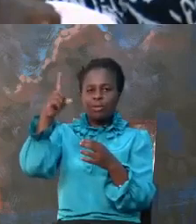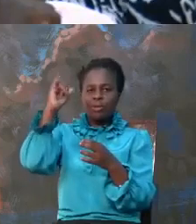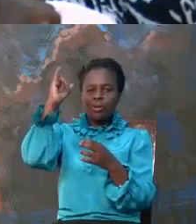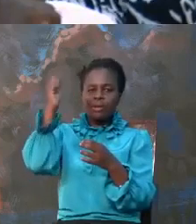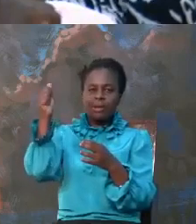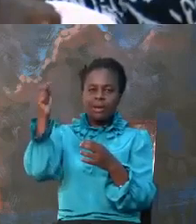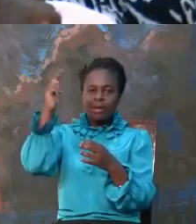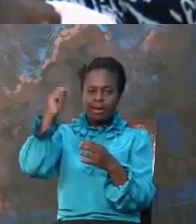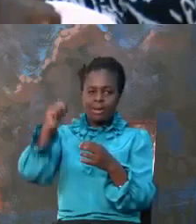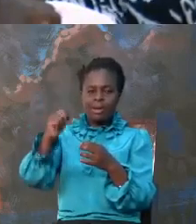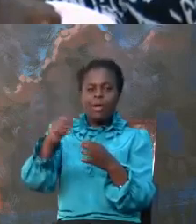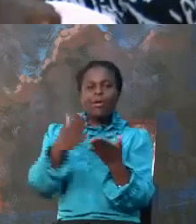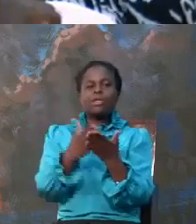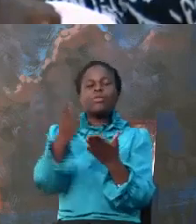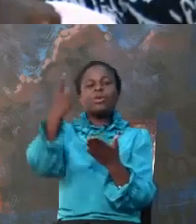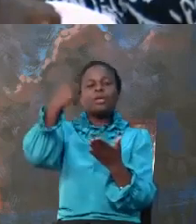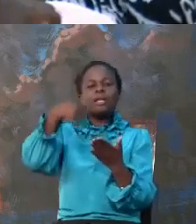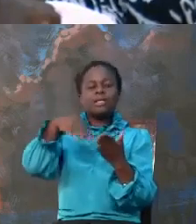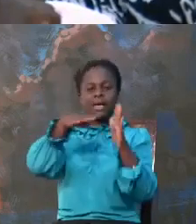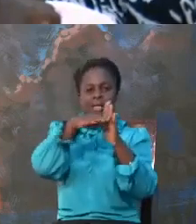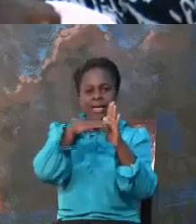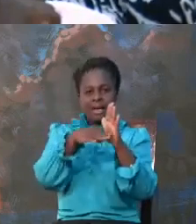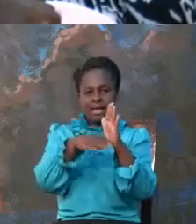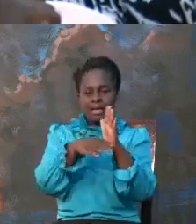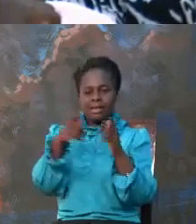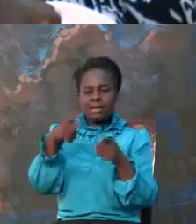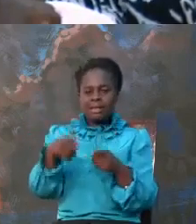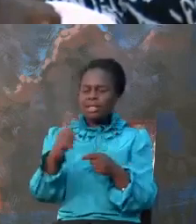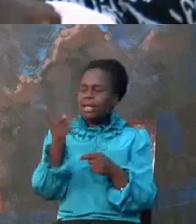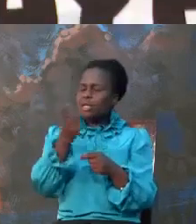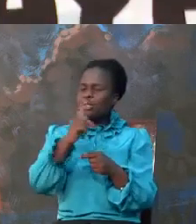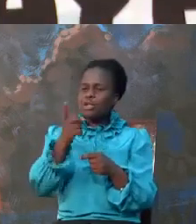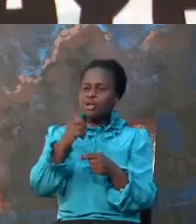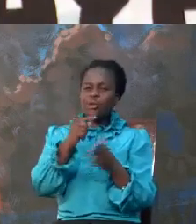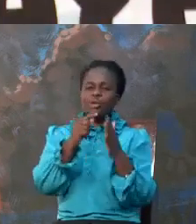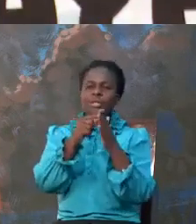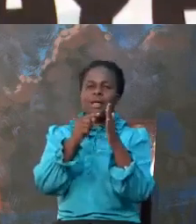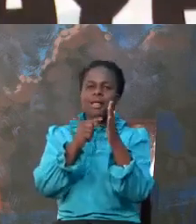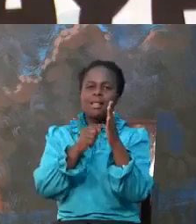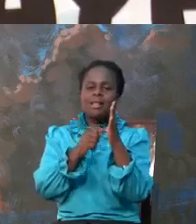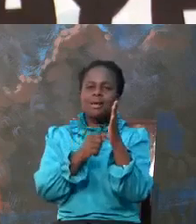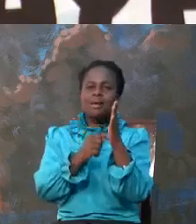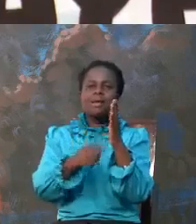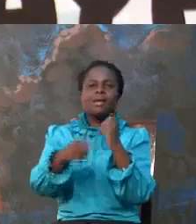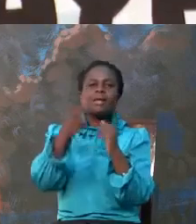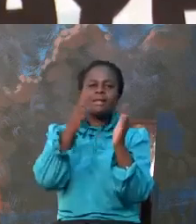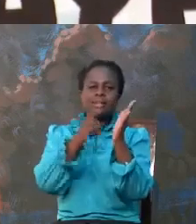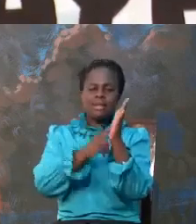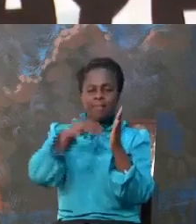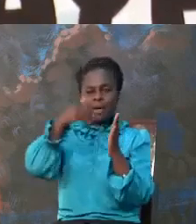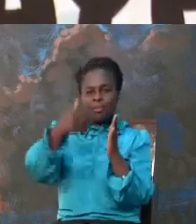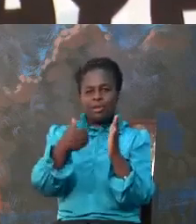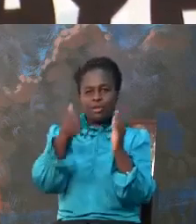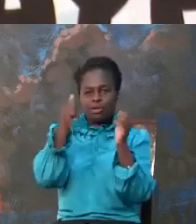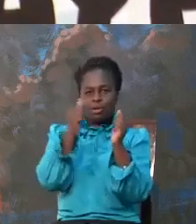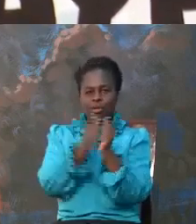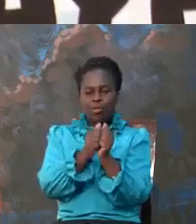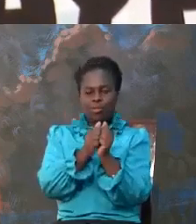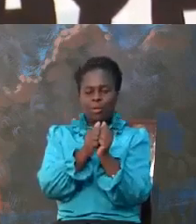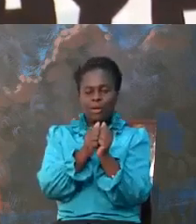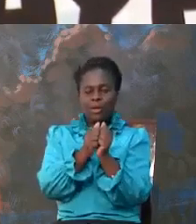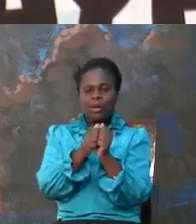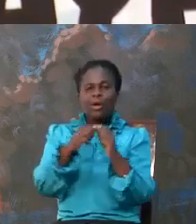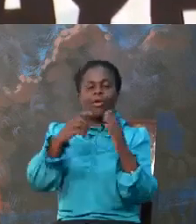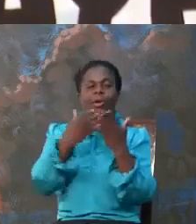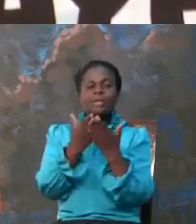sasa inakuwa sio hiyo tarehe 7 mwezi wa 10. Maana mwezi wa 10 katika kalenda ya Kiebrania ni tofauti na